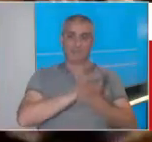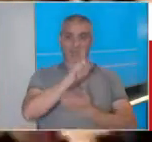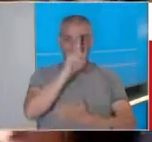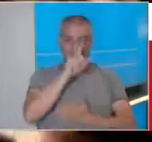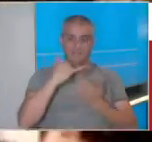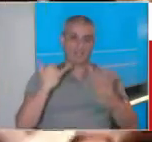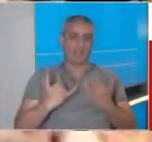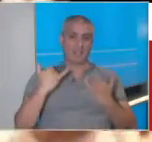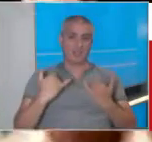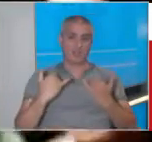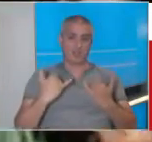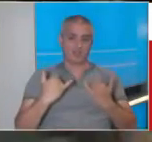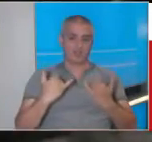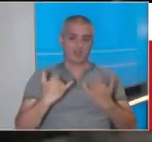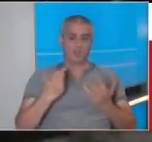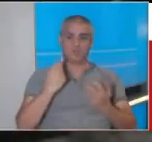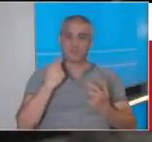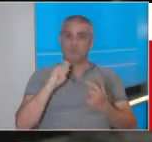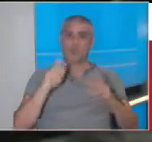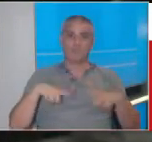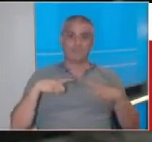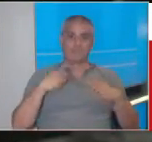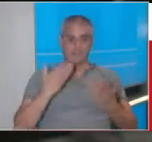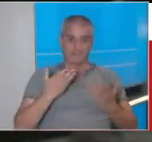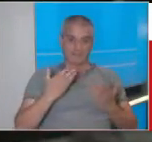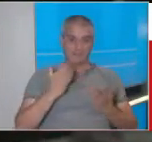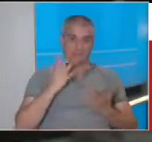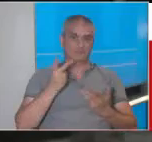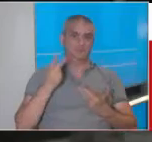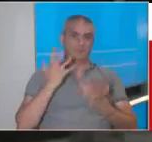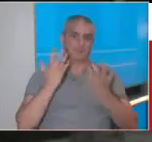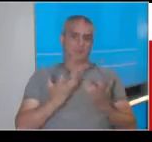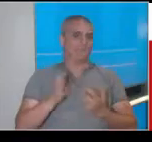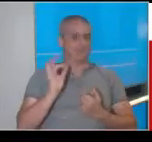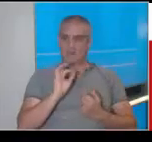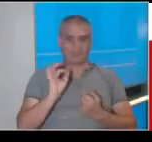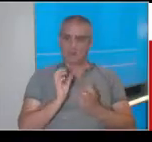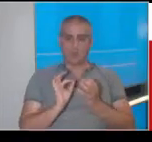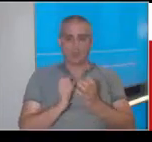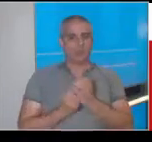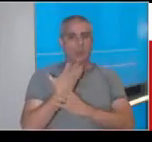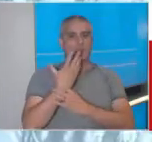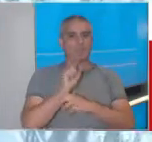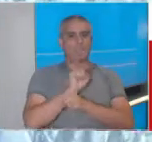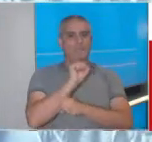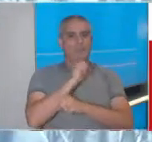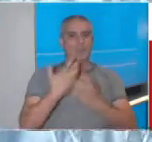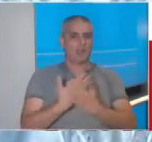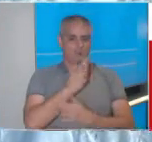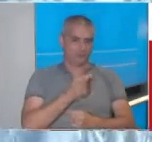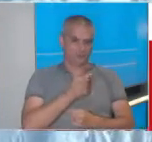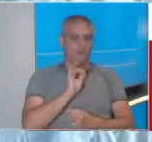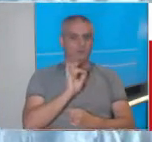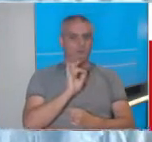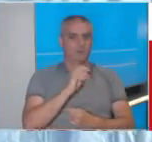2011. כיום, ועם יוקר המחיה כבד הרבה יותר, עדיין לא קמה מחאה חדשה.